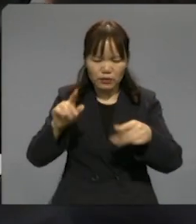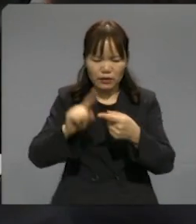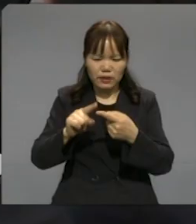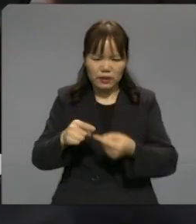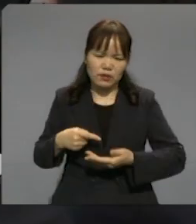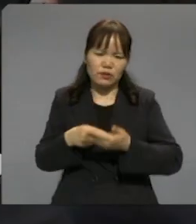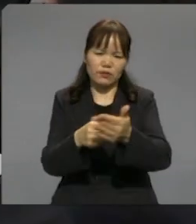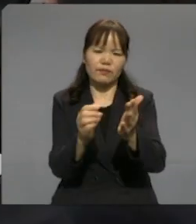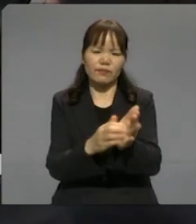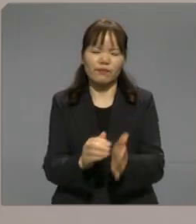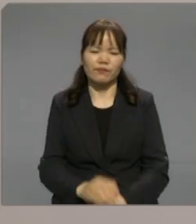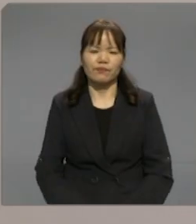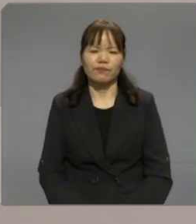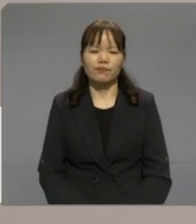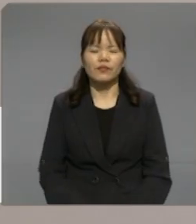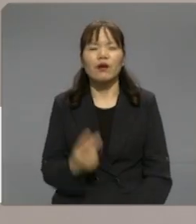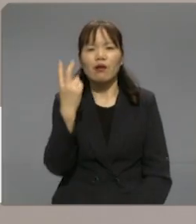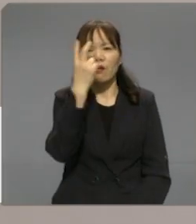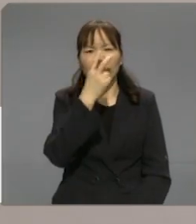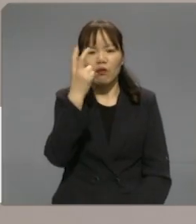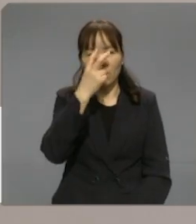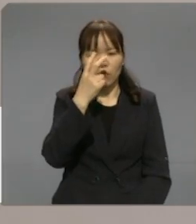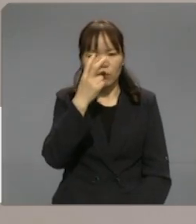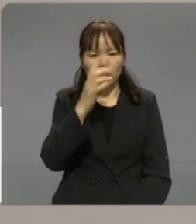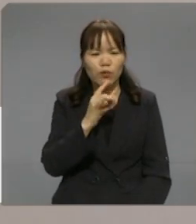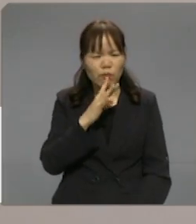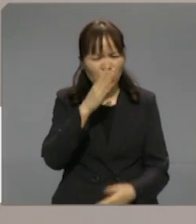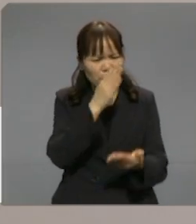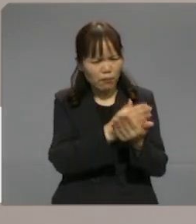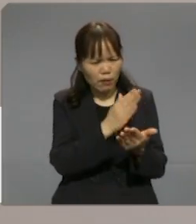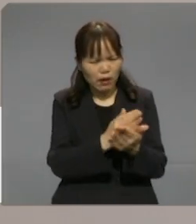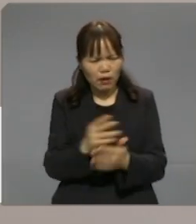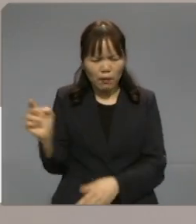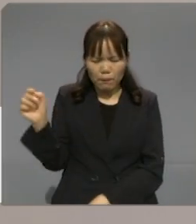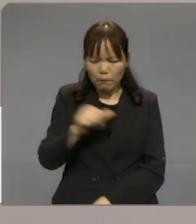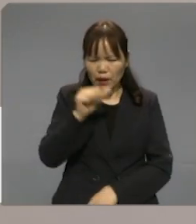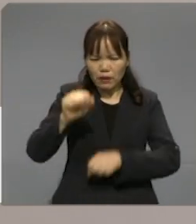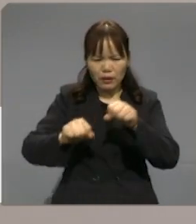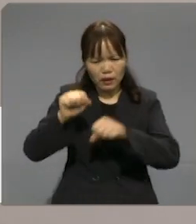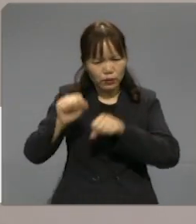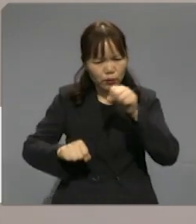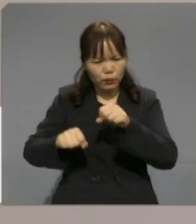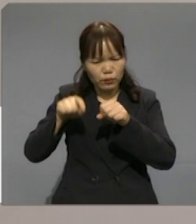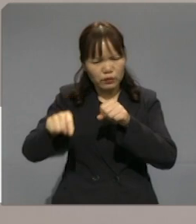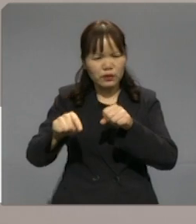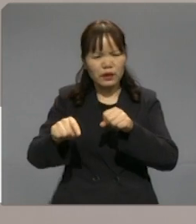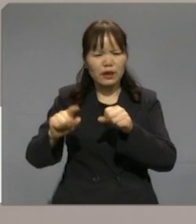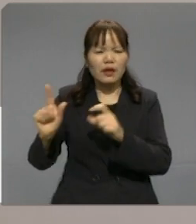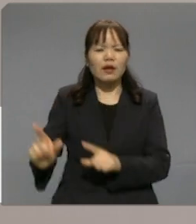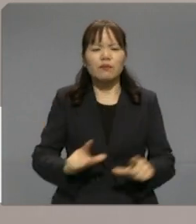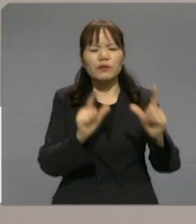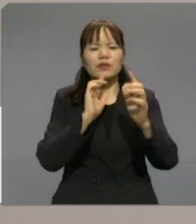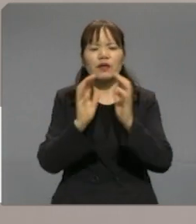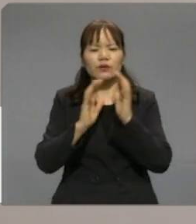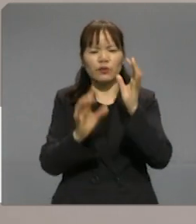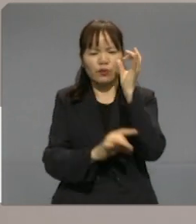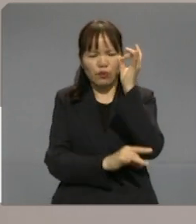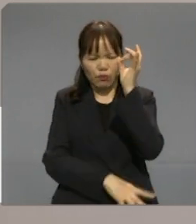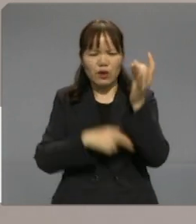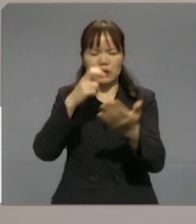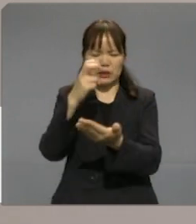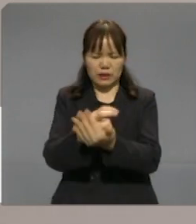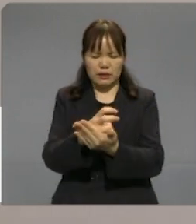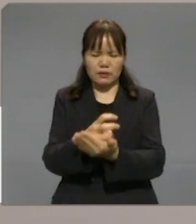주문했습니다. 검토만 하지 말고 빠르게 행동에 옮기는 것을